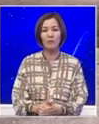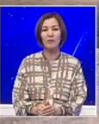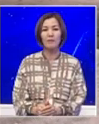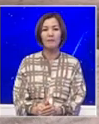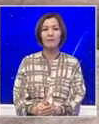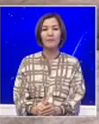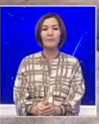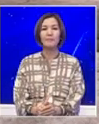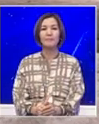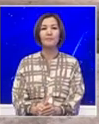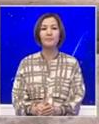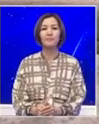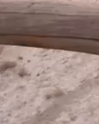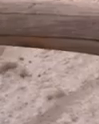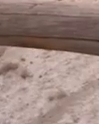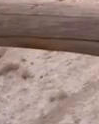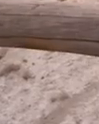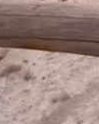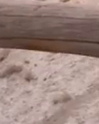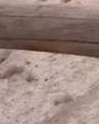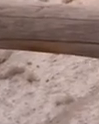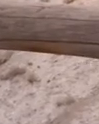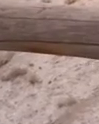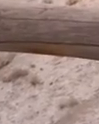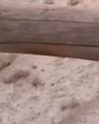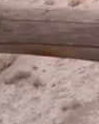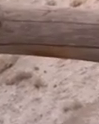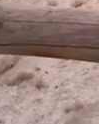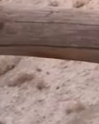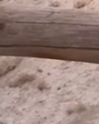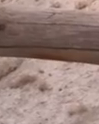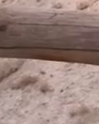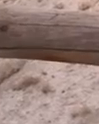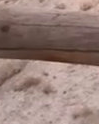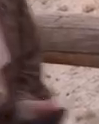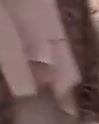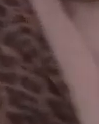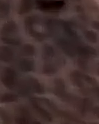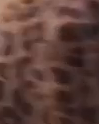Қыдырбайқызы, Абылай Құттықбай, Ілияс Сапарбекұлы, Жетісу телеарнасы, Түркістан облысынан.